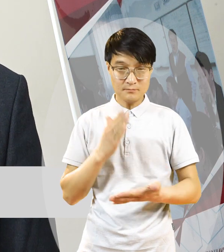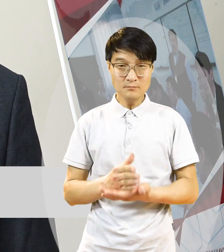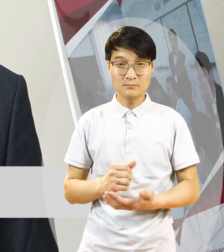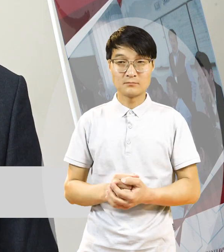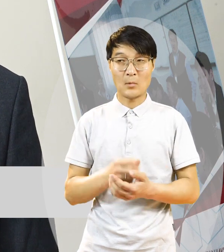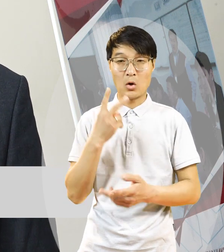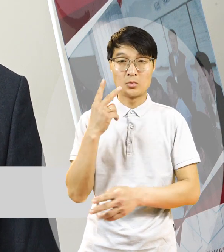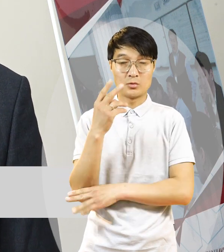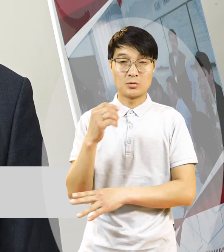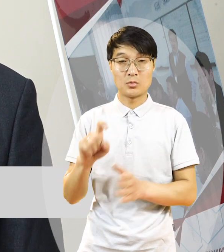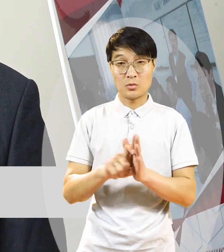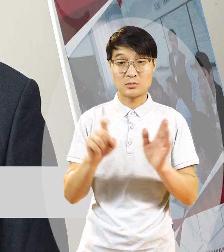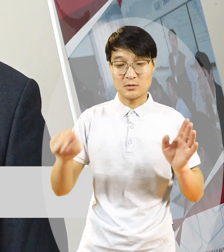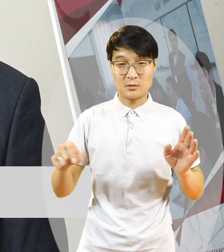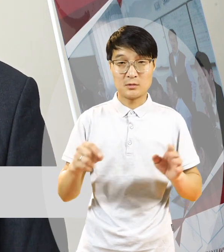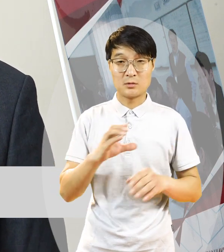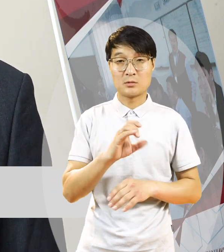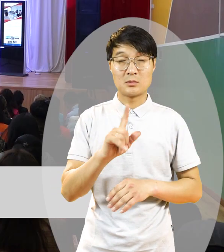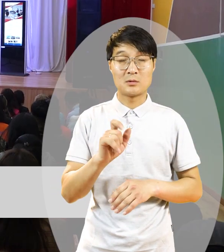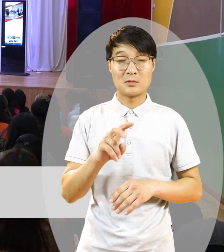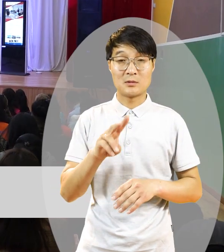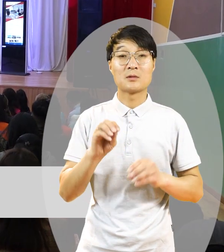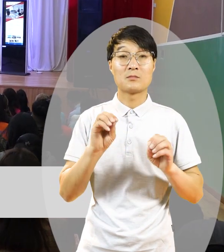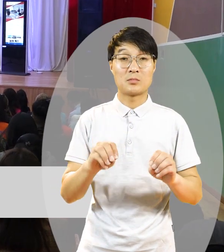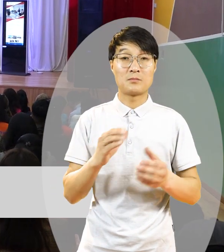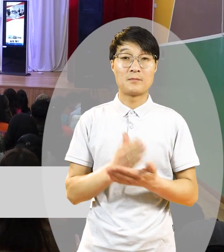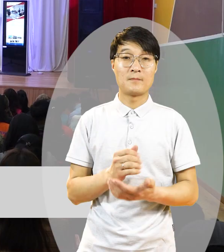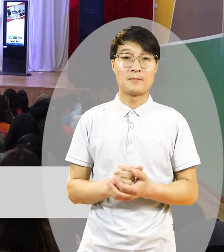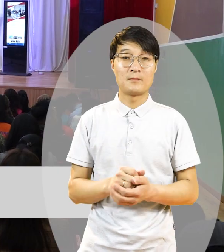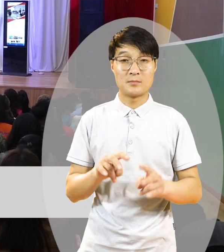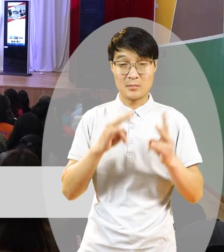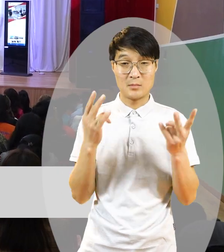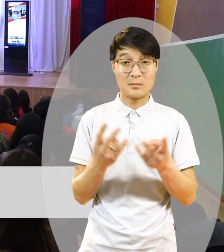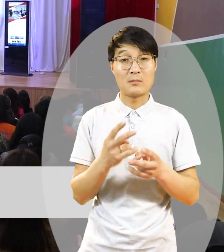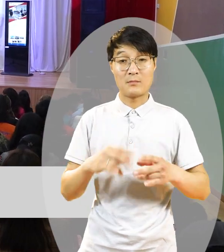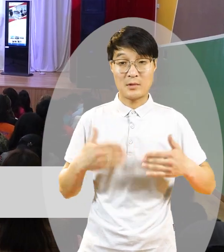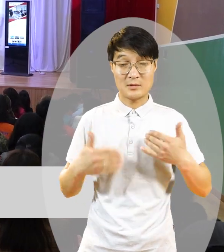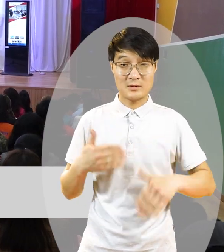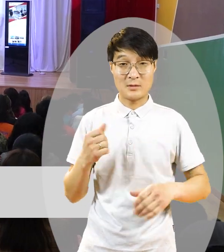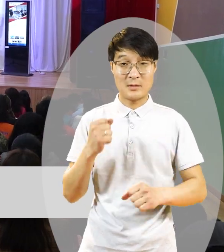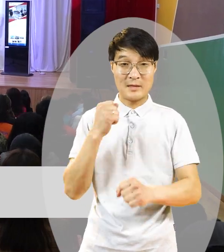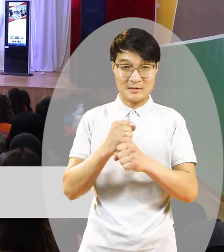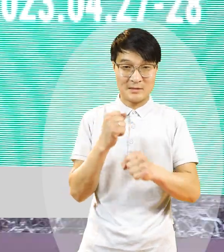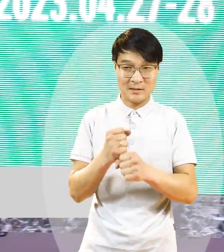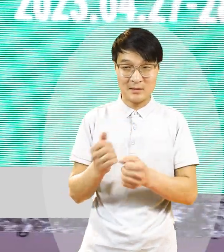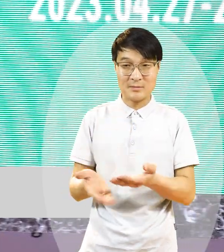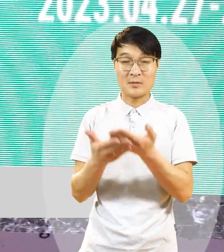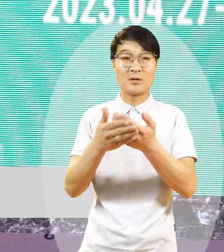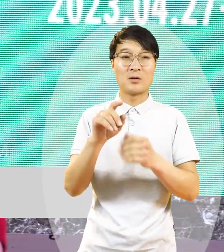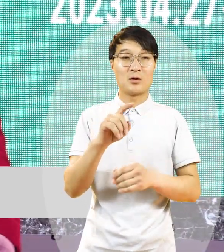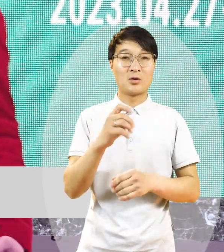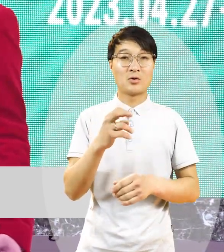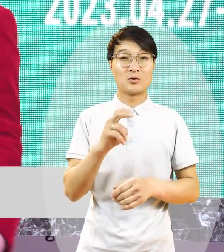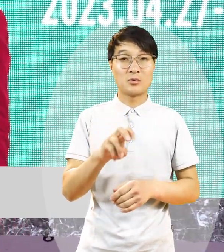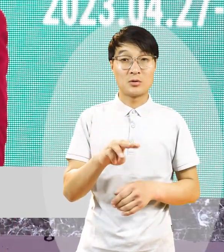хэмжээнд 2 өдрийн турш зохион байгуулахаар ингэж ажиллаж байна. Нийгмийн түншлэл багшийн хөгжлөх хөдөлмөрийн аюулгүй байдал эрүүл ахуйн өдрлөгтөө хөдөлмөр нийгмийн түншлэлийн